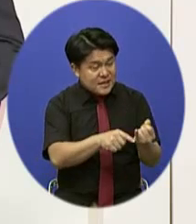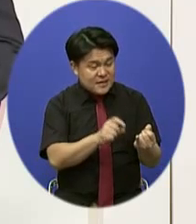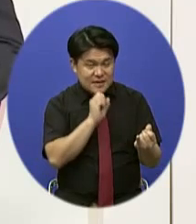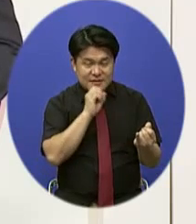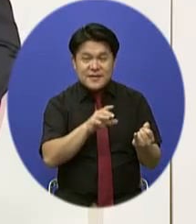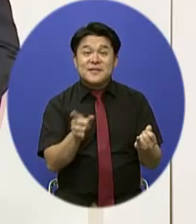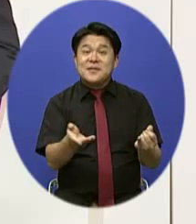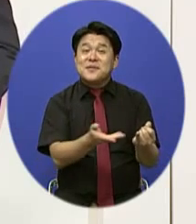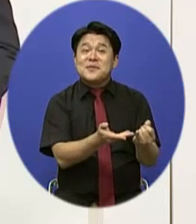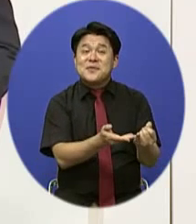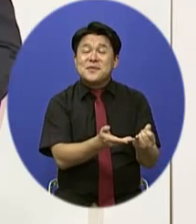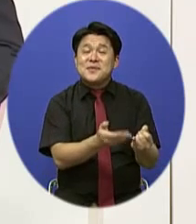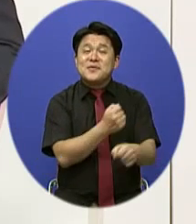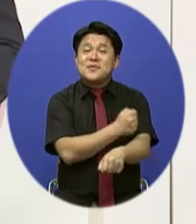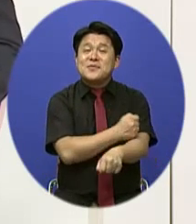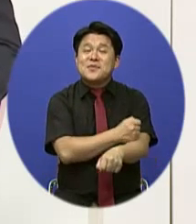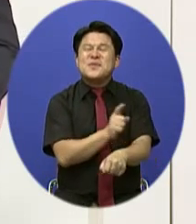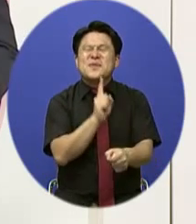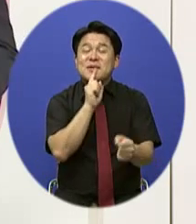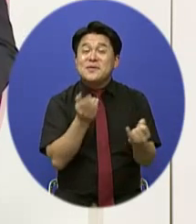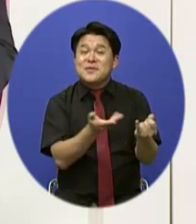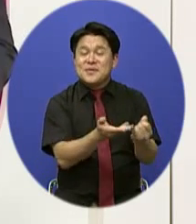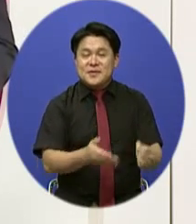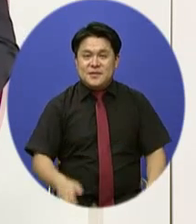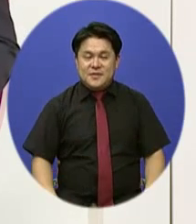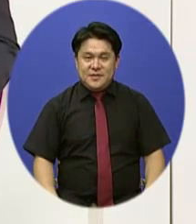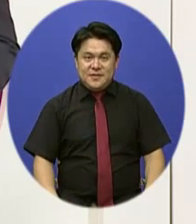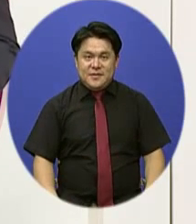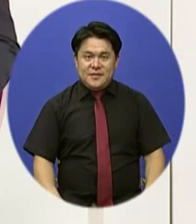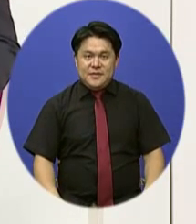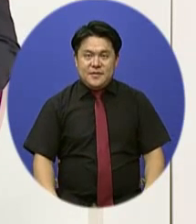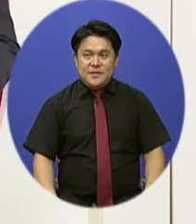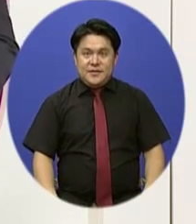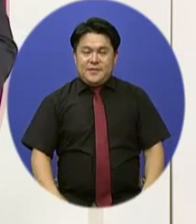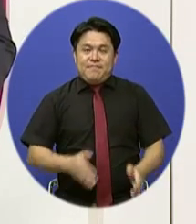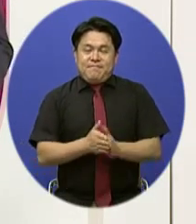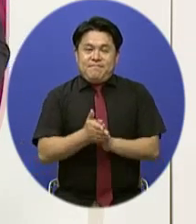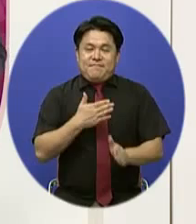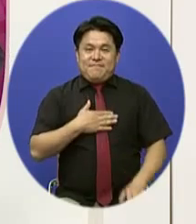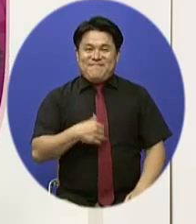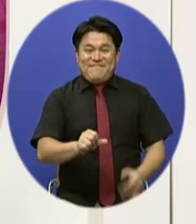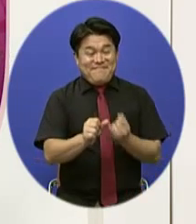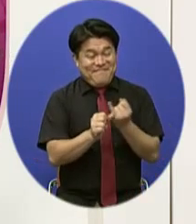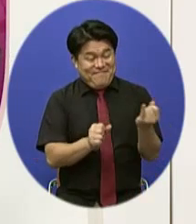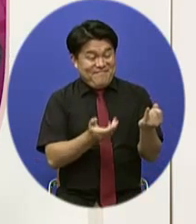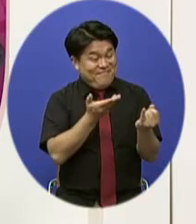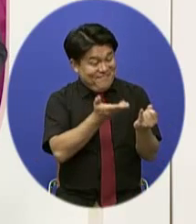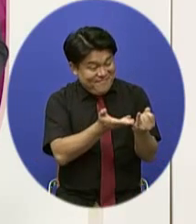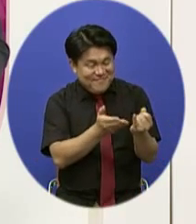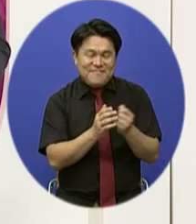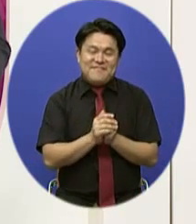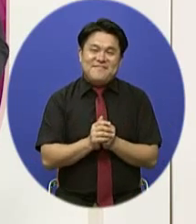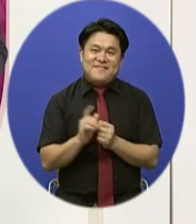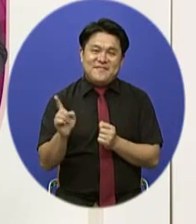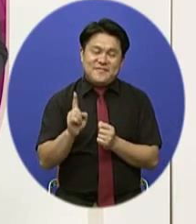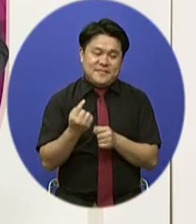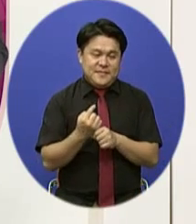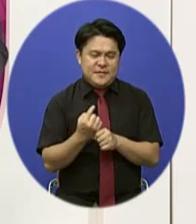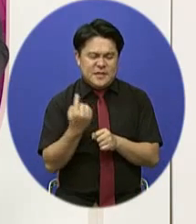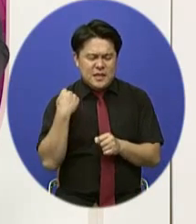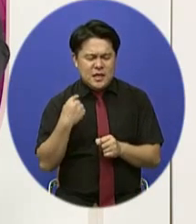며느리 네, 며느리에게 네. 어떤 위로의 며느리는, 말을 하고 싶습니까? 우리 며느리요 안 그래도 조금 작년에 좀